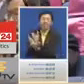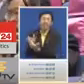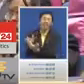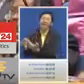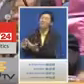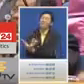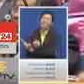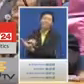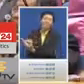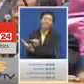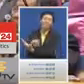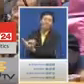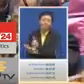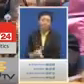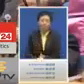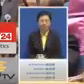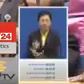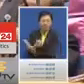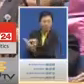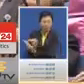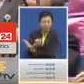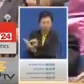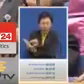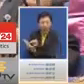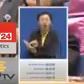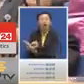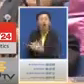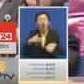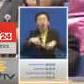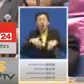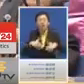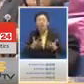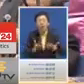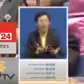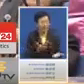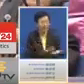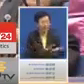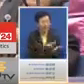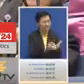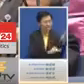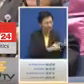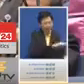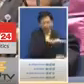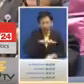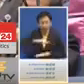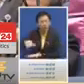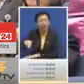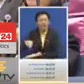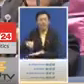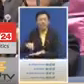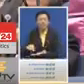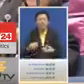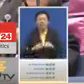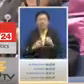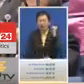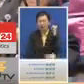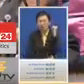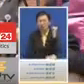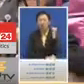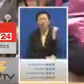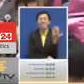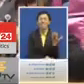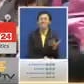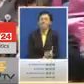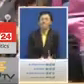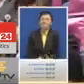ร้อยแล้วก็ไปกดซื้อยางพาราจากชาวบ้านต่อนี่คือตัวอย่างหนึ่งแล้วมันไม่ความยากความจนมันไม่ทางกันได้ยังไง